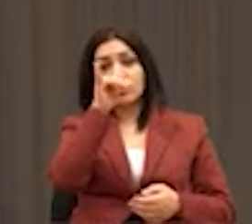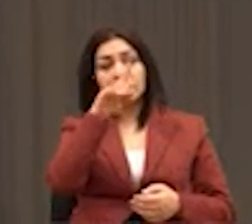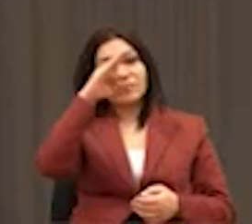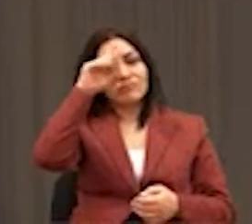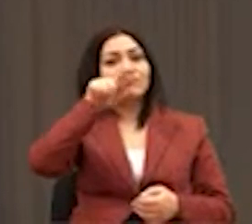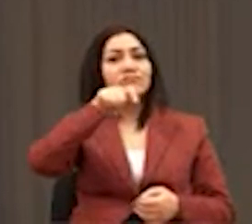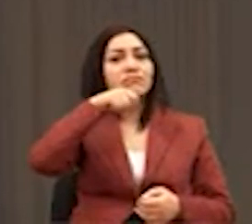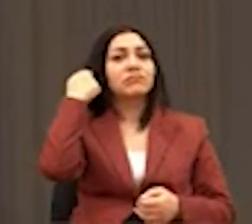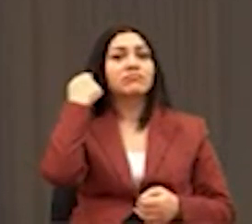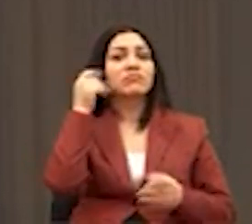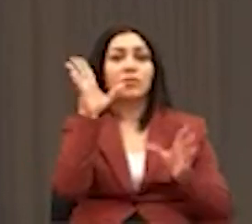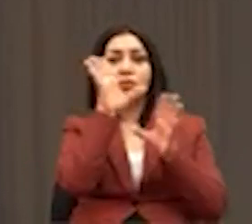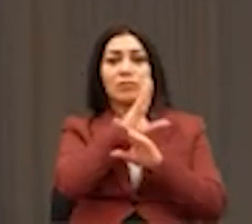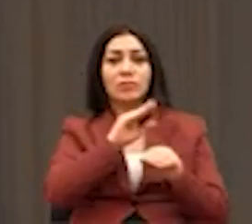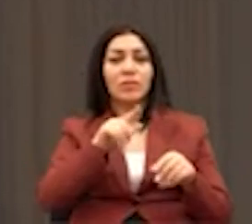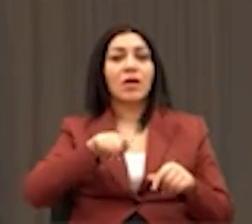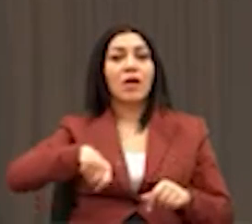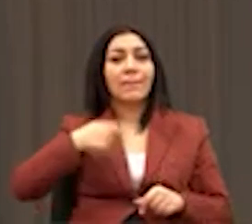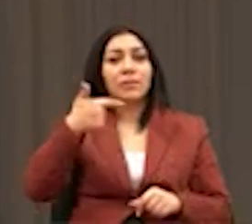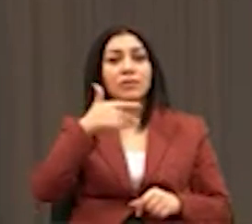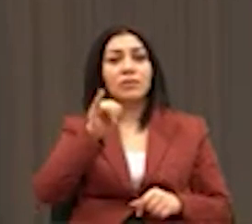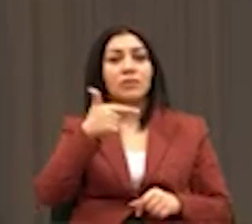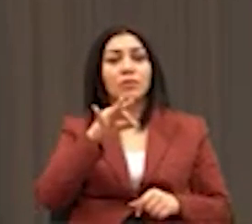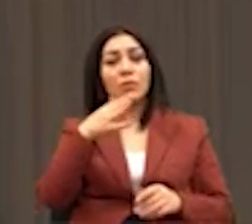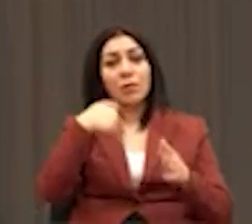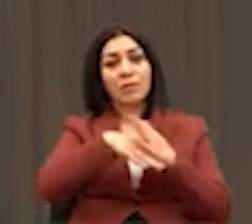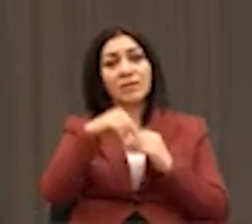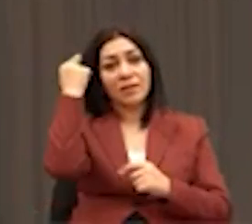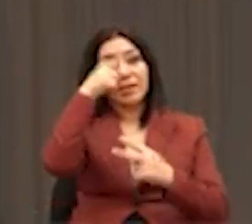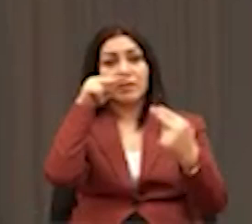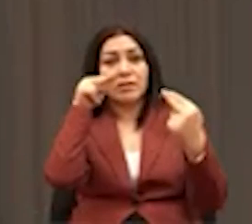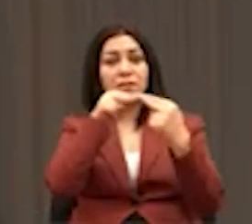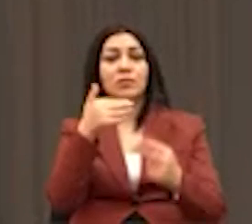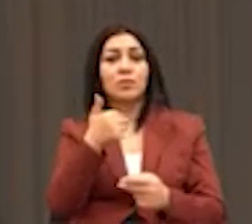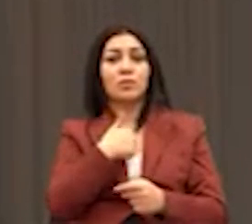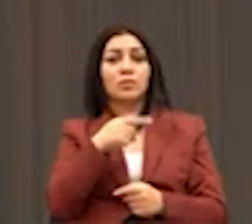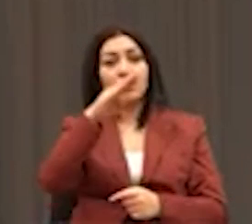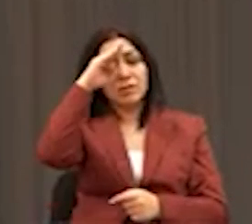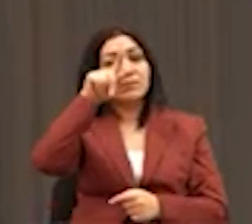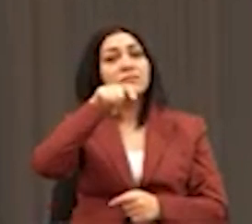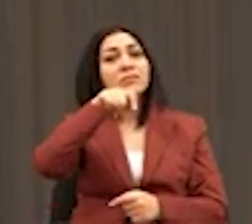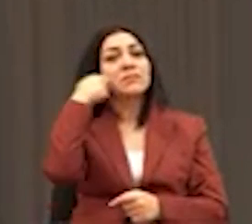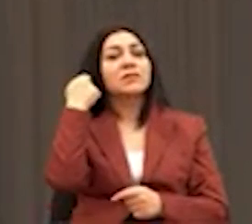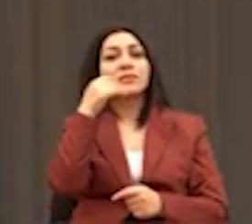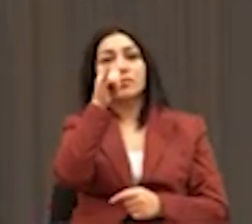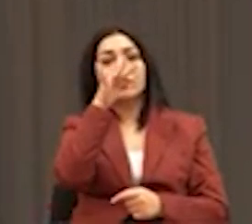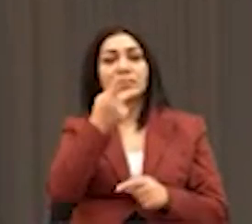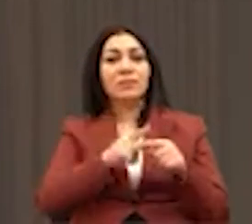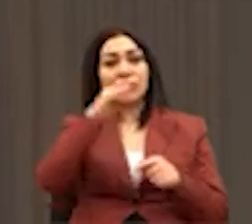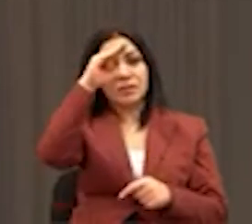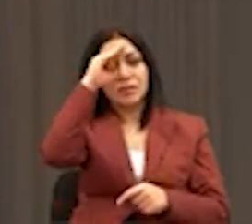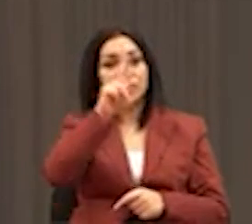տղա։ Ափսոս, որ գնաց Գուգոն, իր այրեցին նաև ասել, դուք տղա չկարացաք դառնաք, դրամարը չեք սիրում